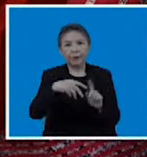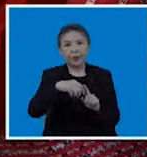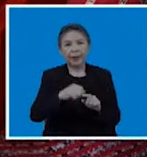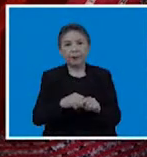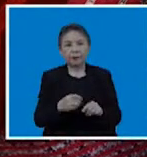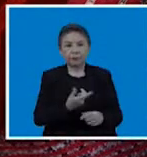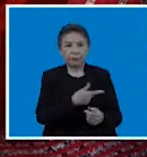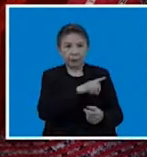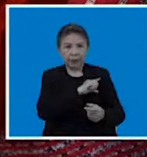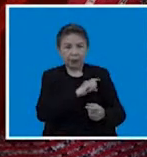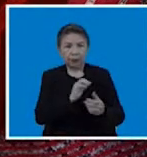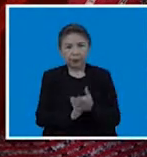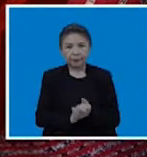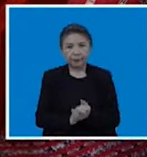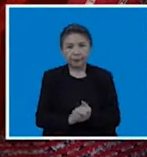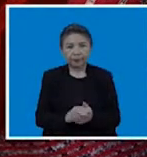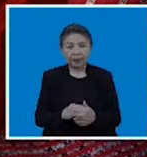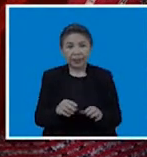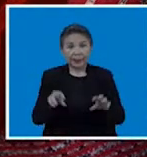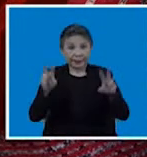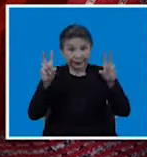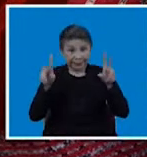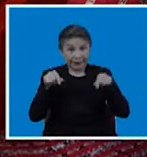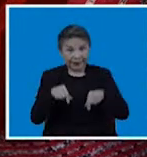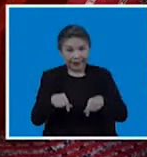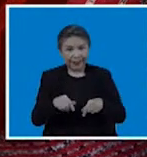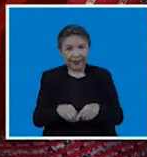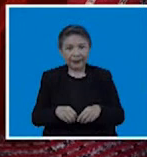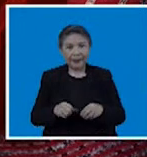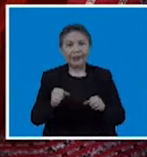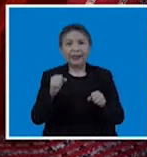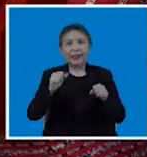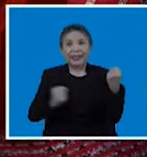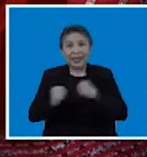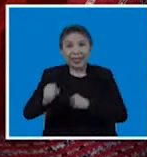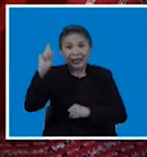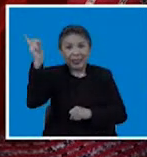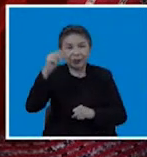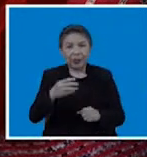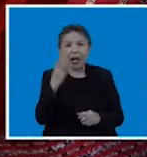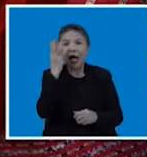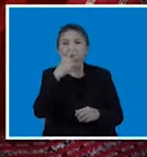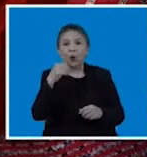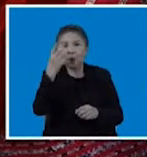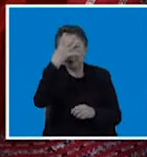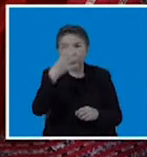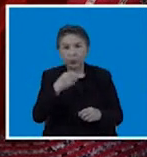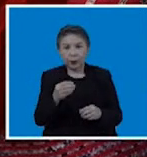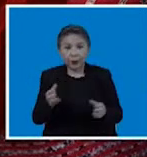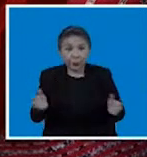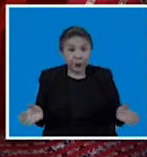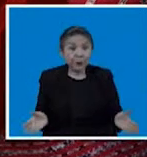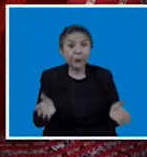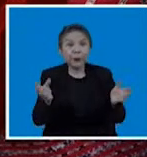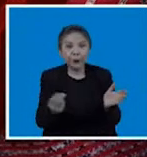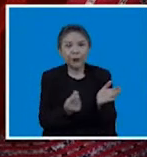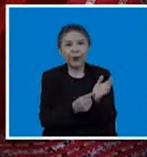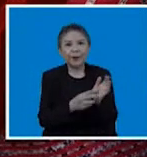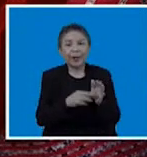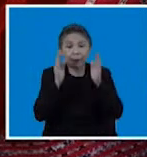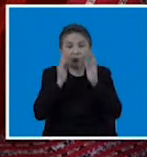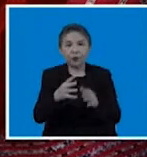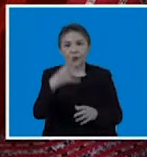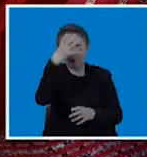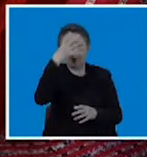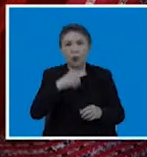pendidikan vokasi. Dan sejalan dengan tema yang kami usung, Gernas BBI Aroma Maluku akan mendorong UMKM di Maluku